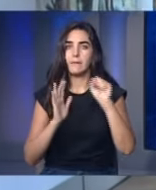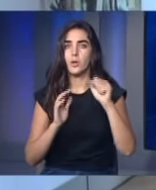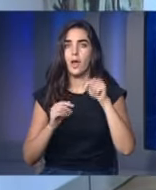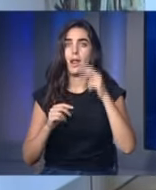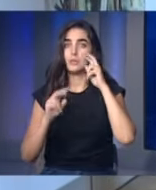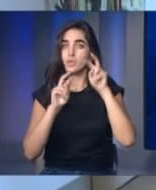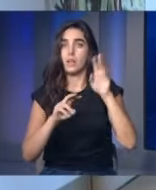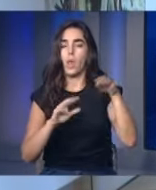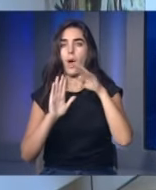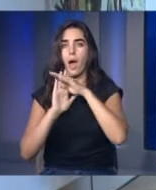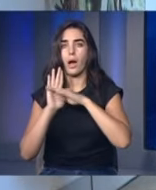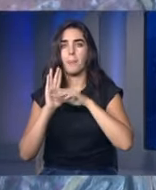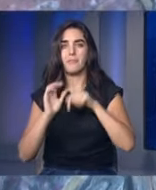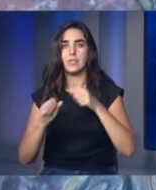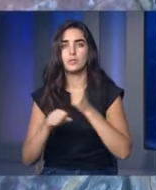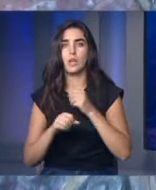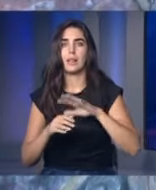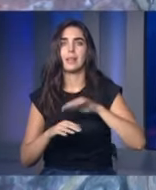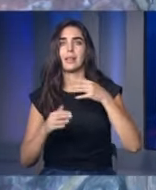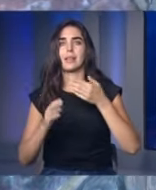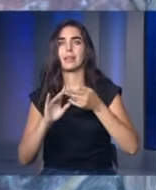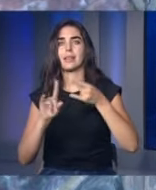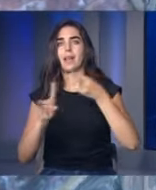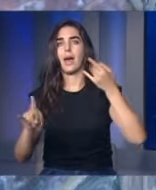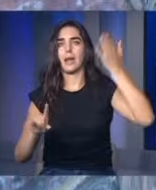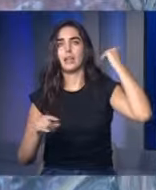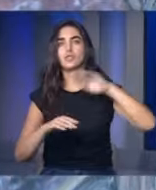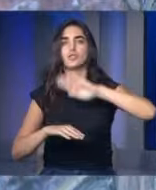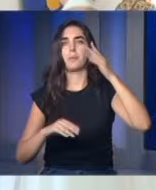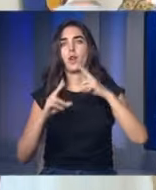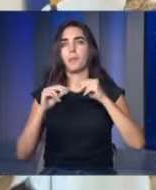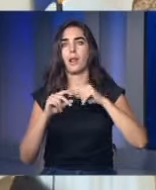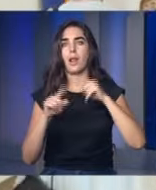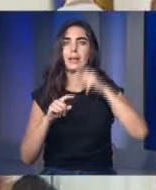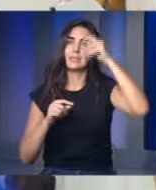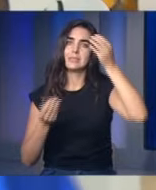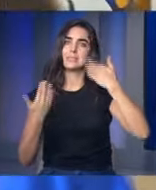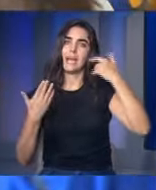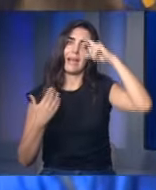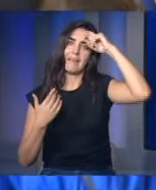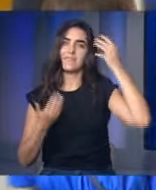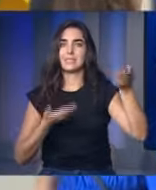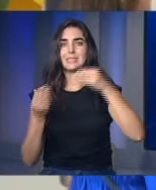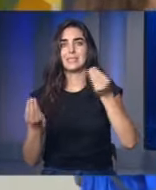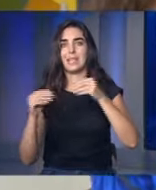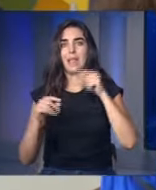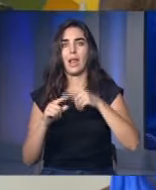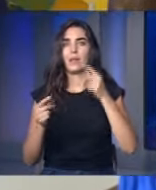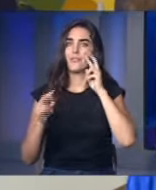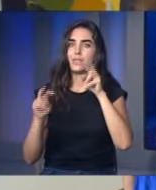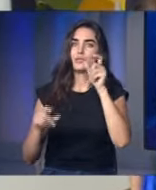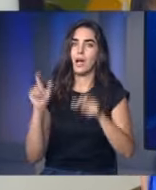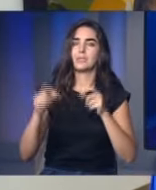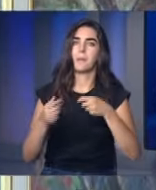بساحاته وحجارته وأروقته ومتاحفه الشاهدة على حقبات من تاريخ جبل لبنان أضيء ليطفي